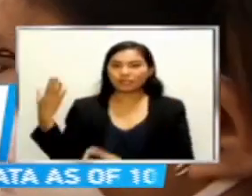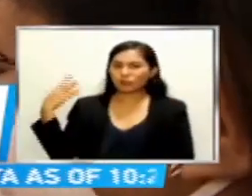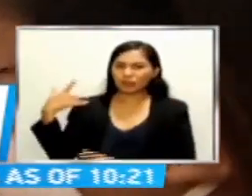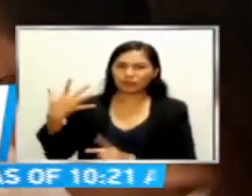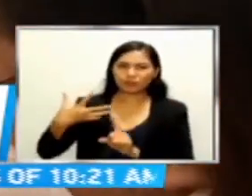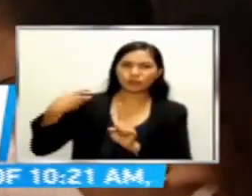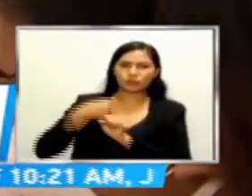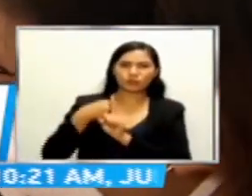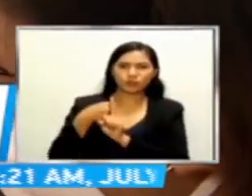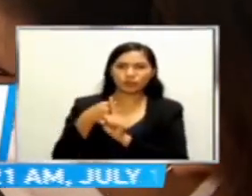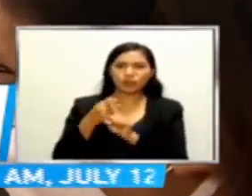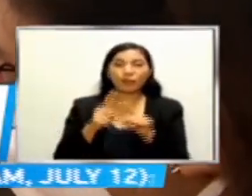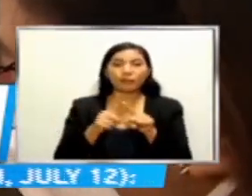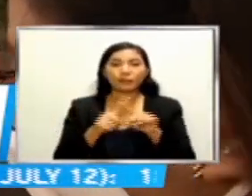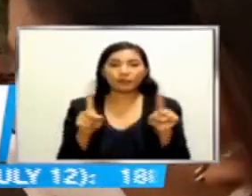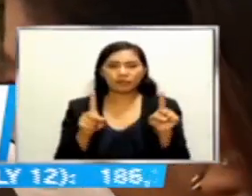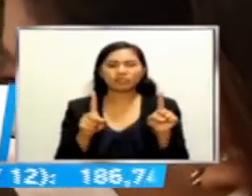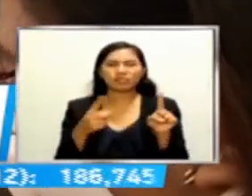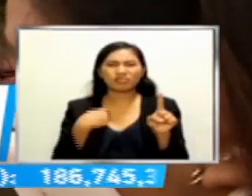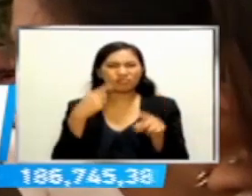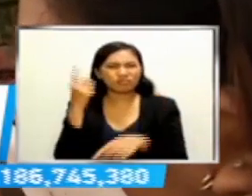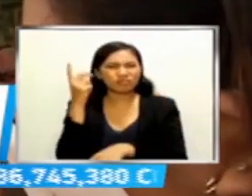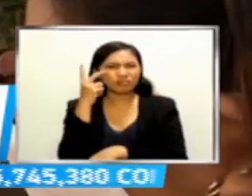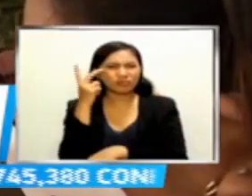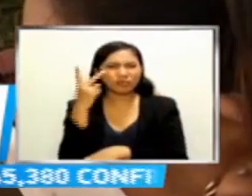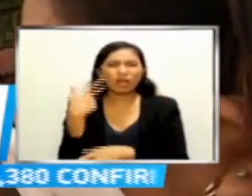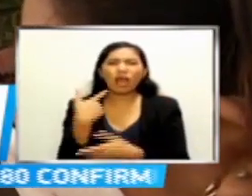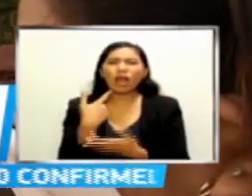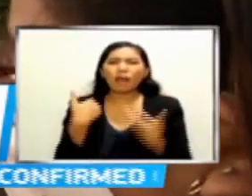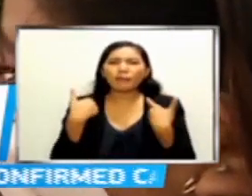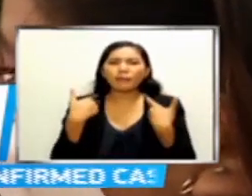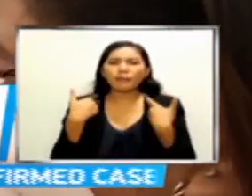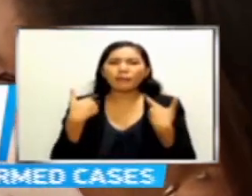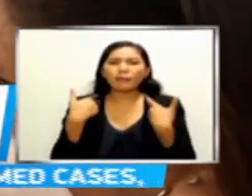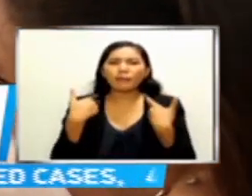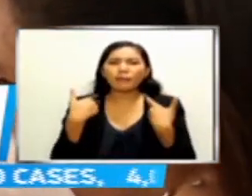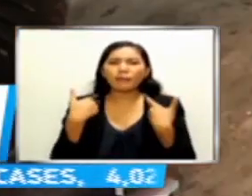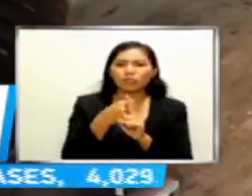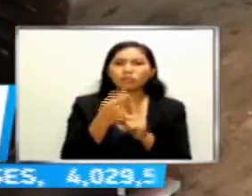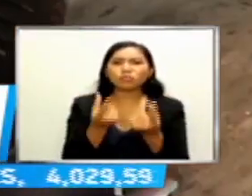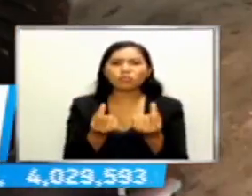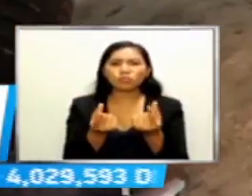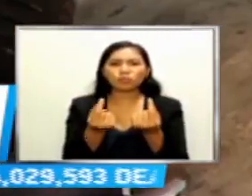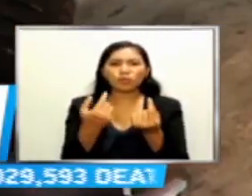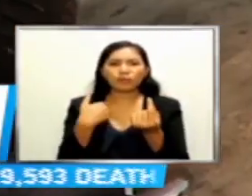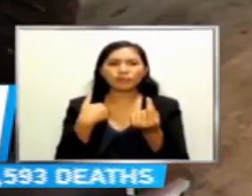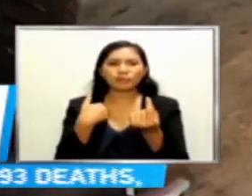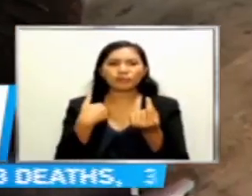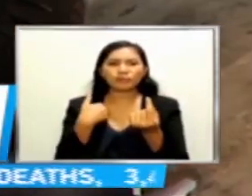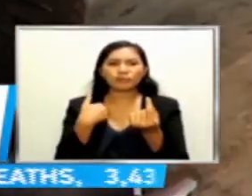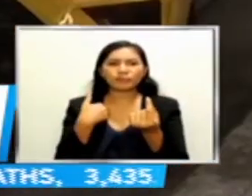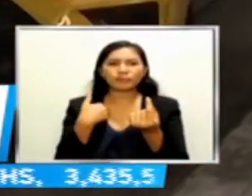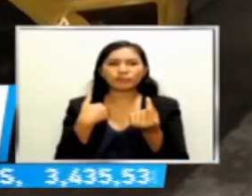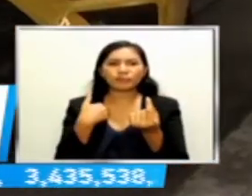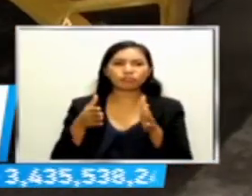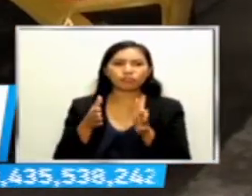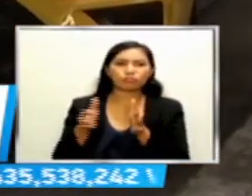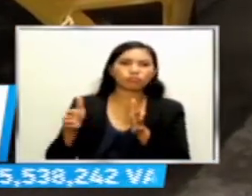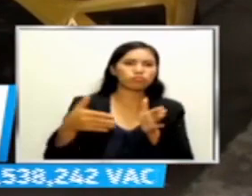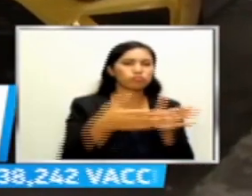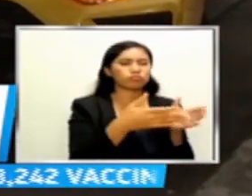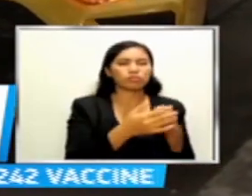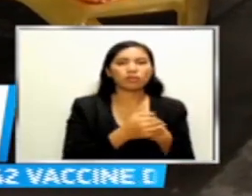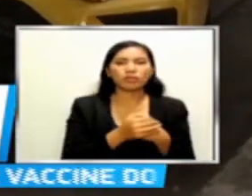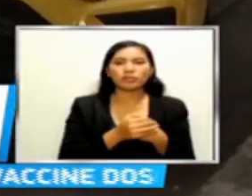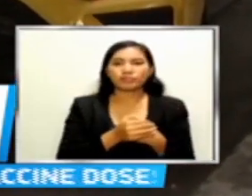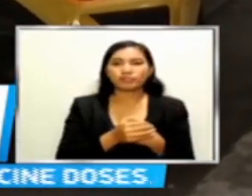parang may may nahagip . Di kumabig ako pa kaliwa, may mga tao dito. Nagka-minor injuries din ang iba pang